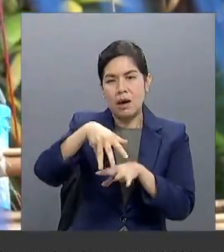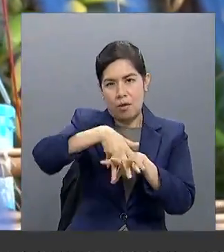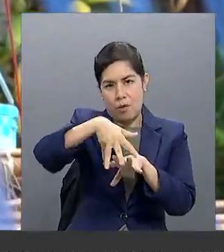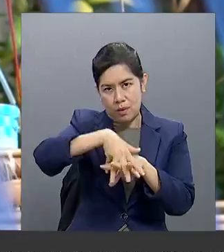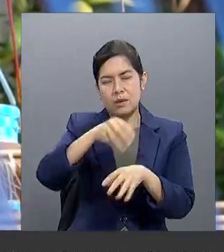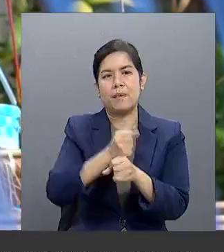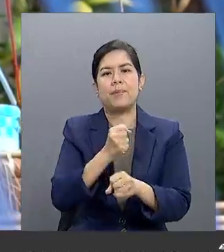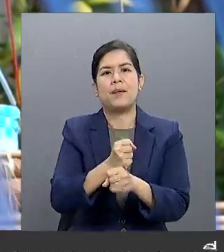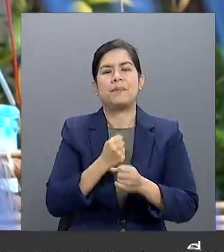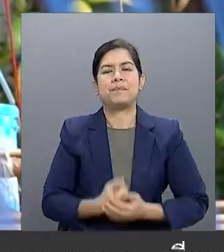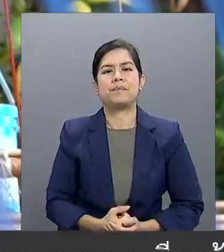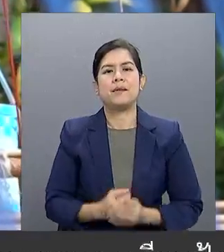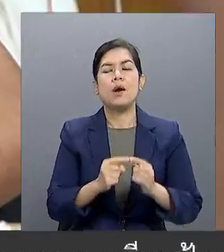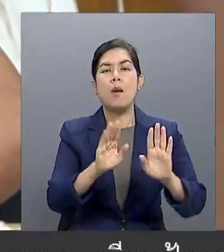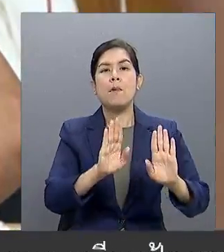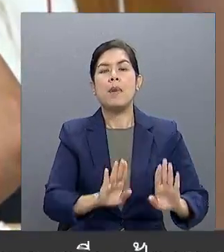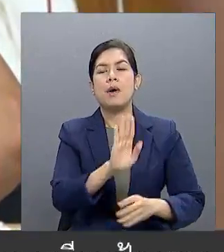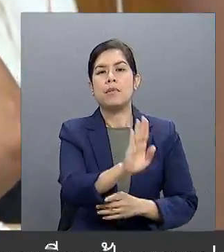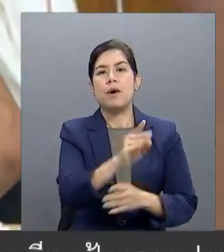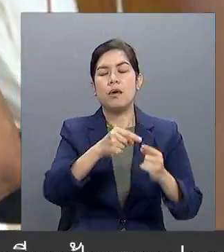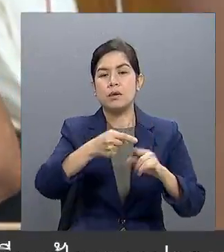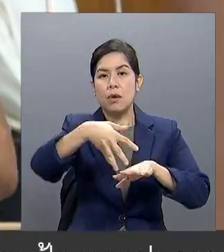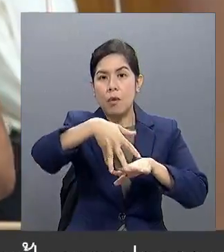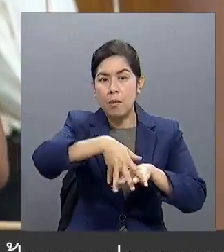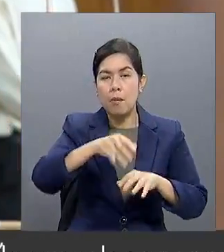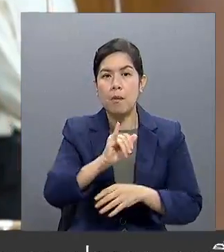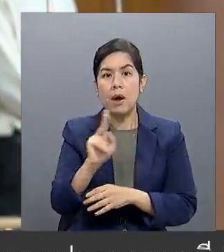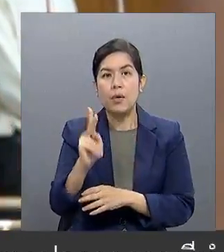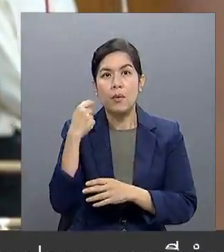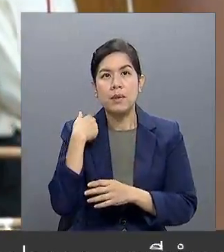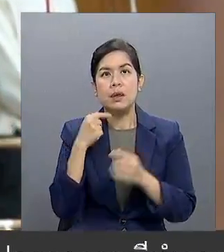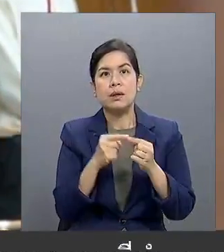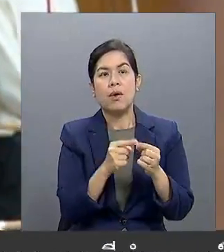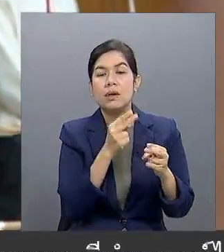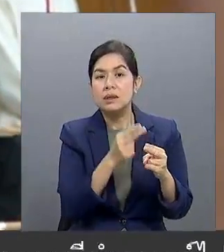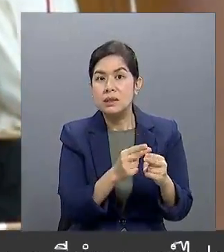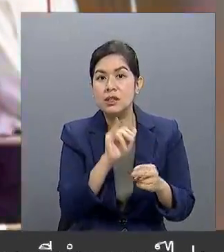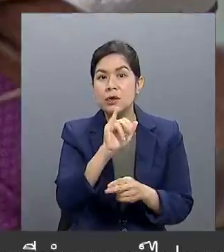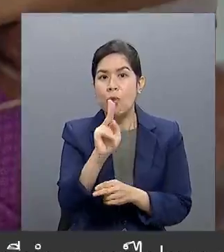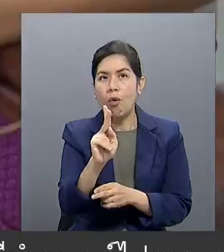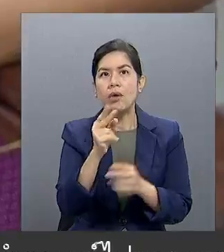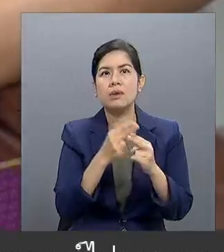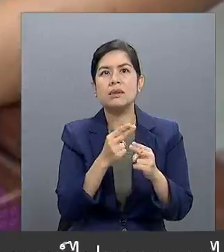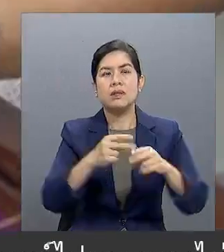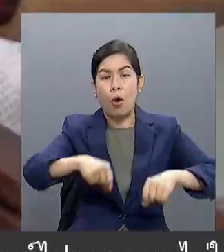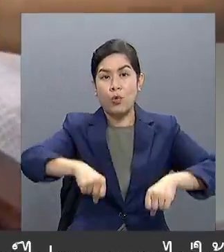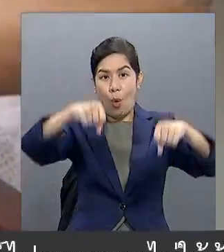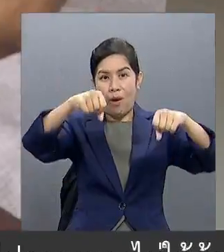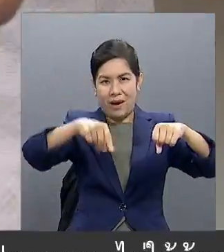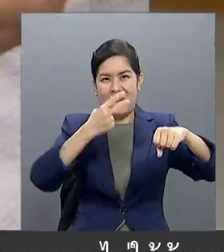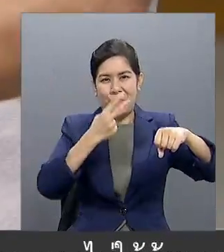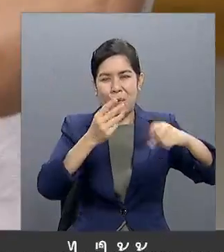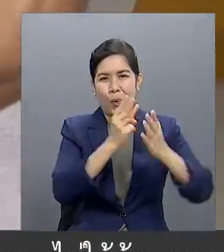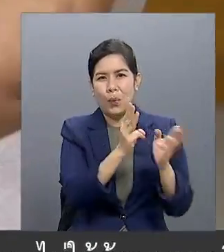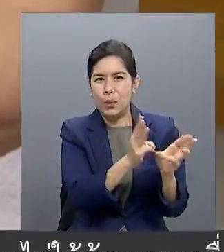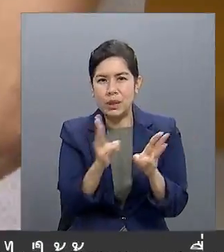มีคือตายตัวเลยก็เราต้องยกไงคือชื่อเหมือนป้ายกเลยเราต้องยกด้วยมือเรา